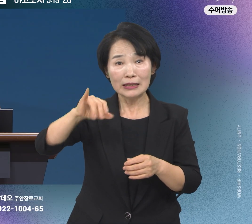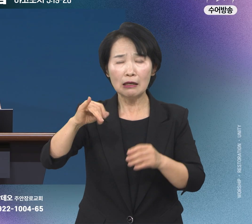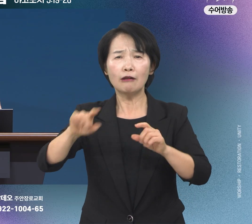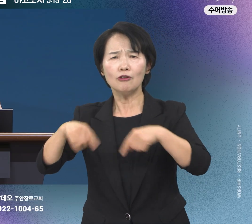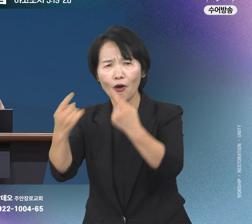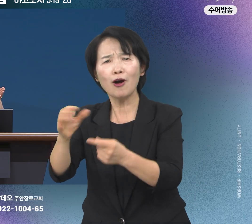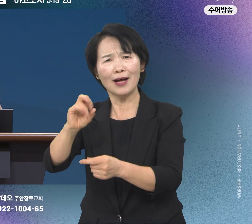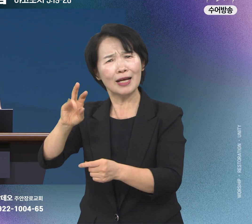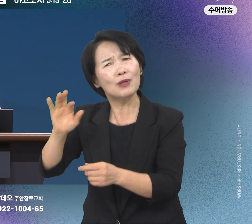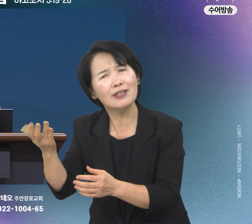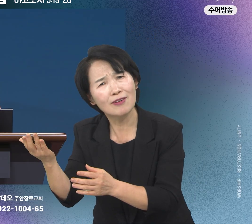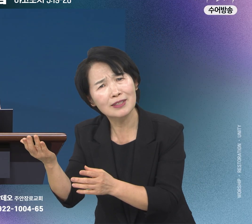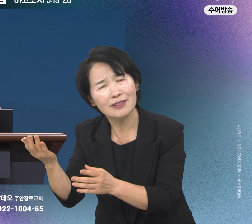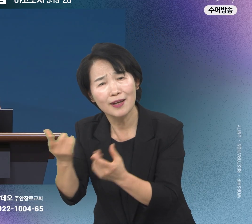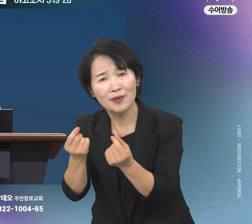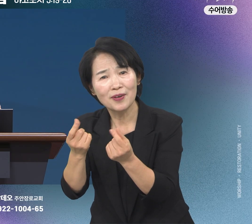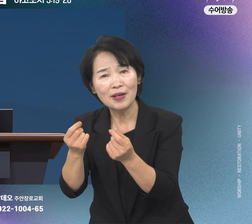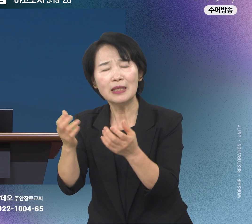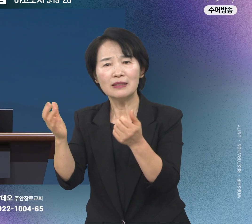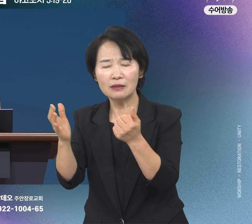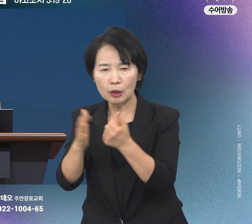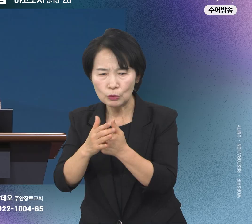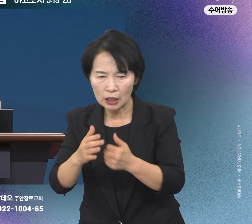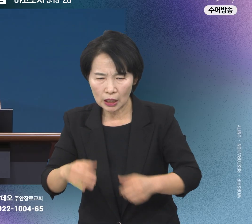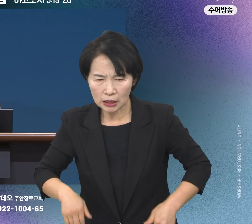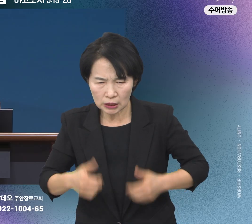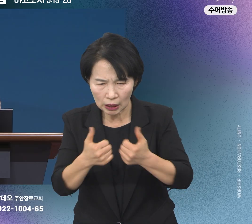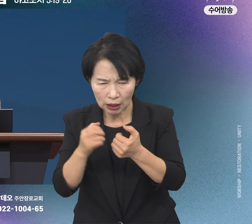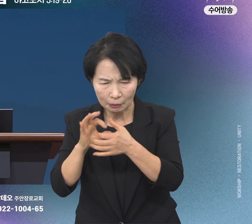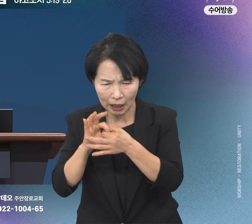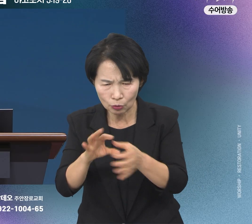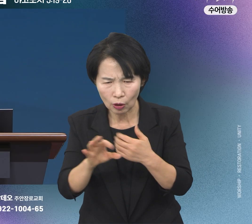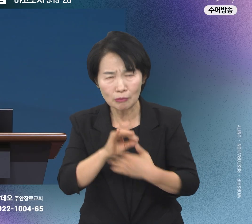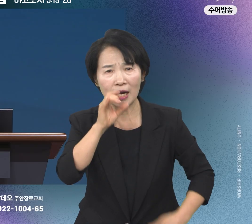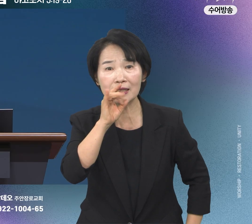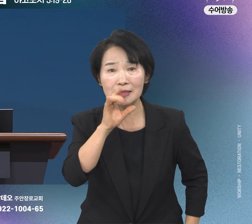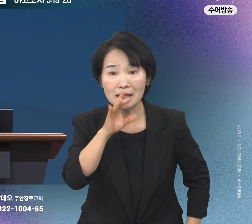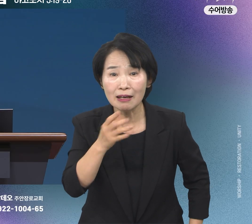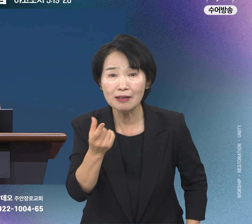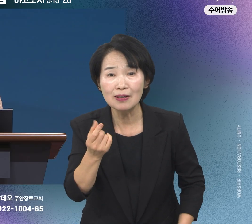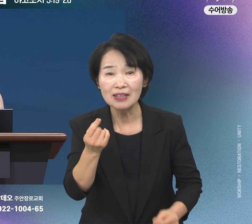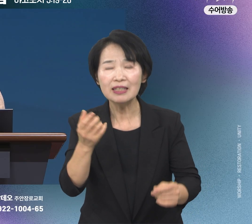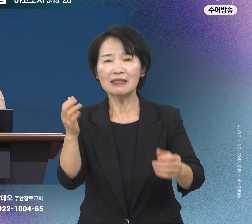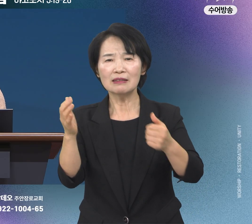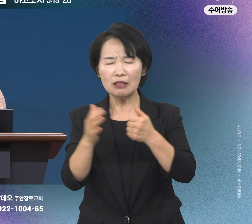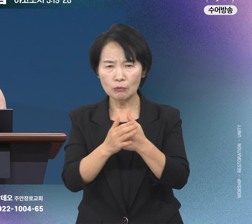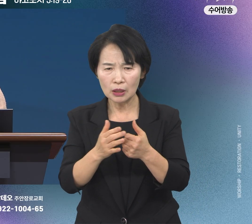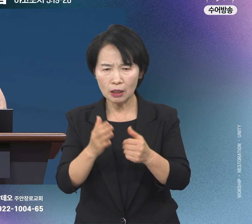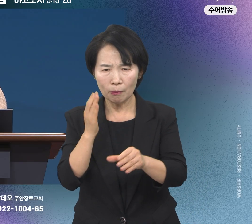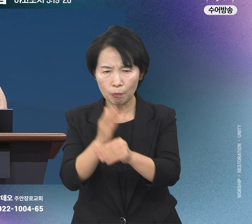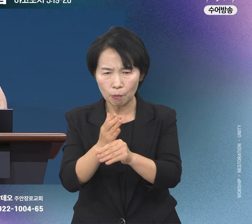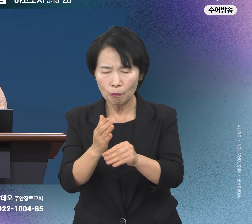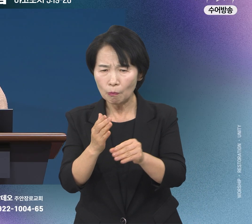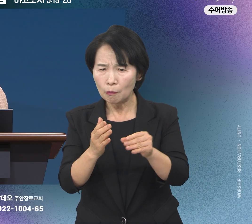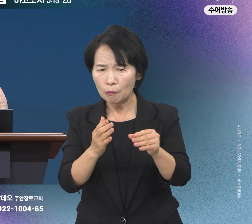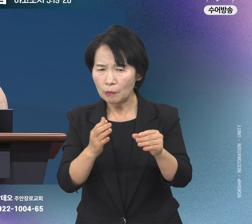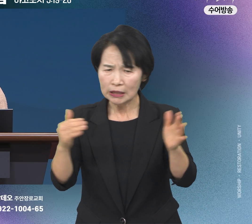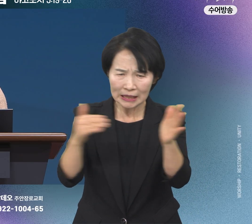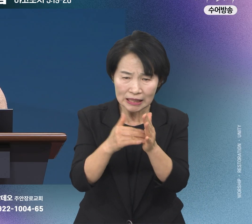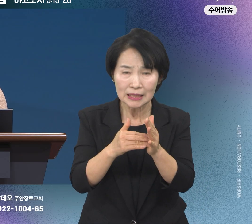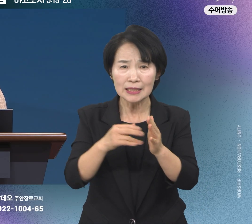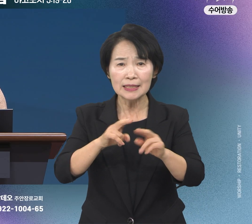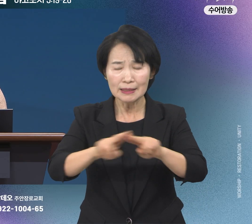되잖아요. 그럼 이 인단 상담을 중단해서 내가 다시 신천지로 가야 되는데 그 유일한 방법은